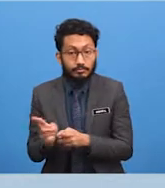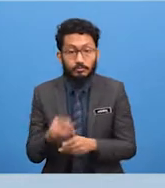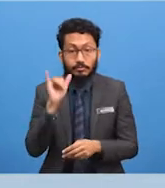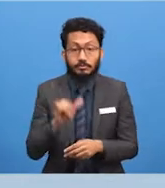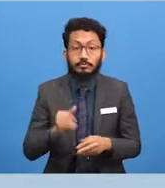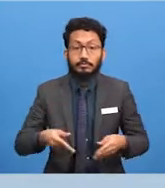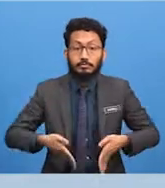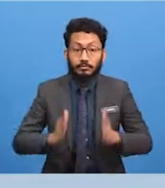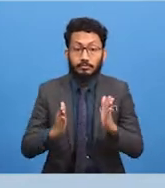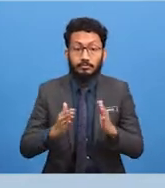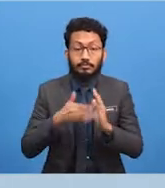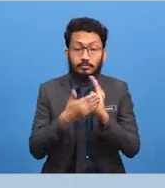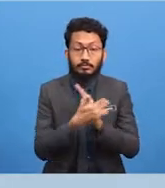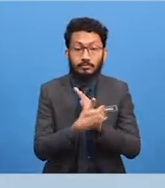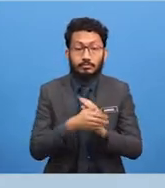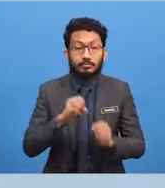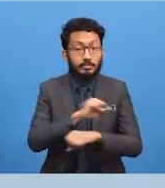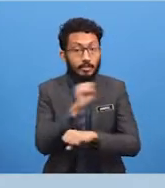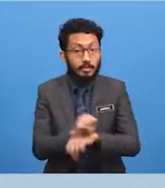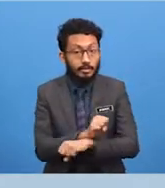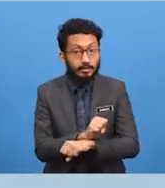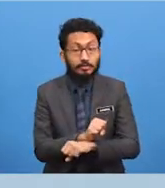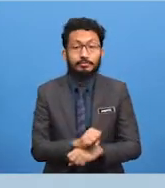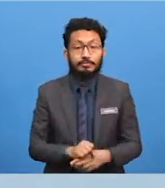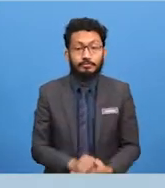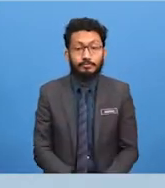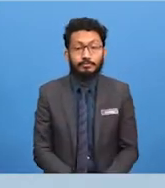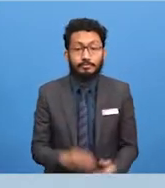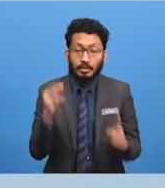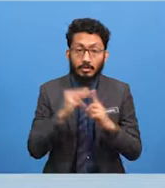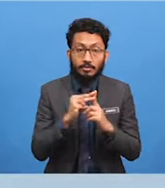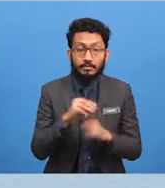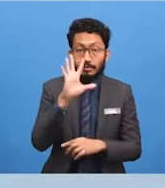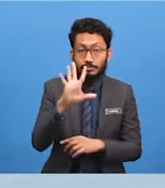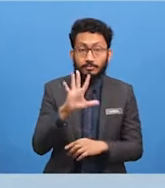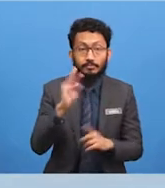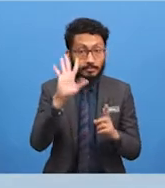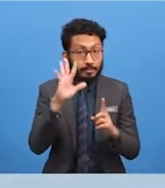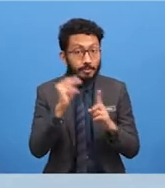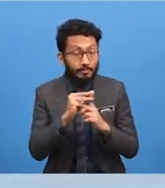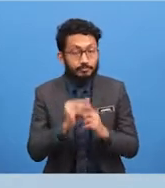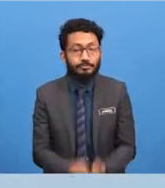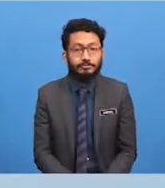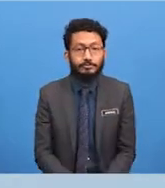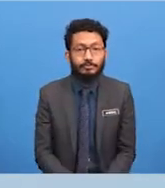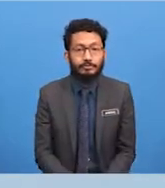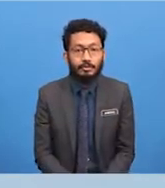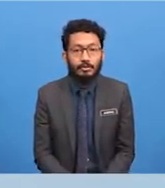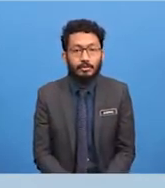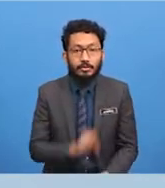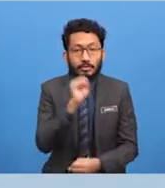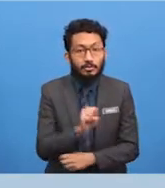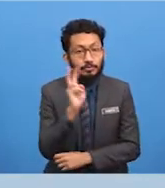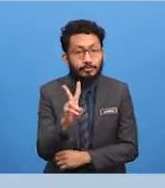yang dijalankan oleh sesebuah organisasi. Markah diberikan adalah 5 markah. Soalan